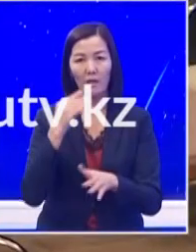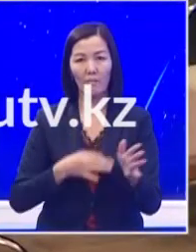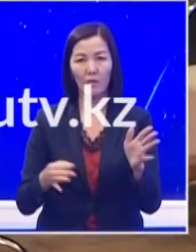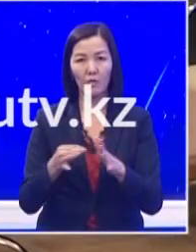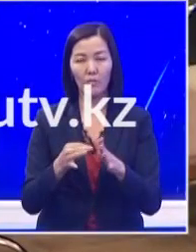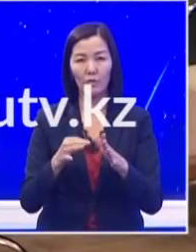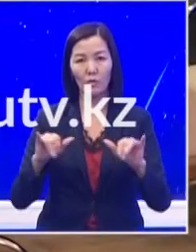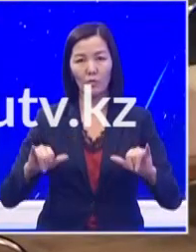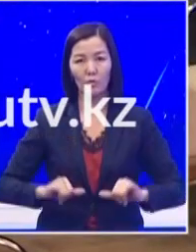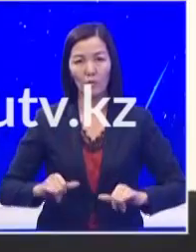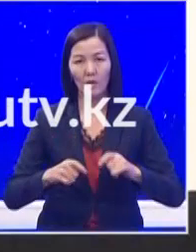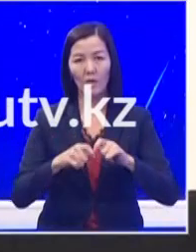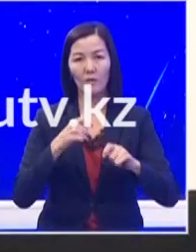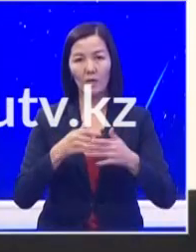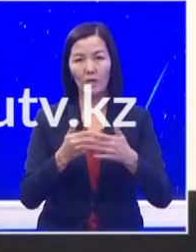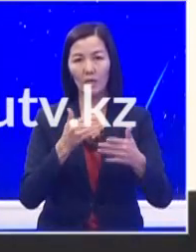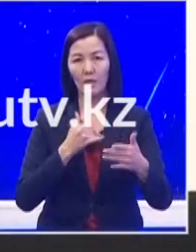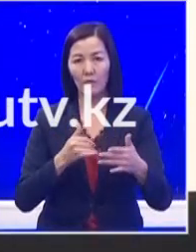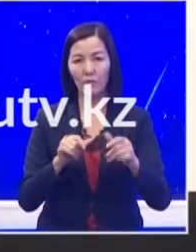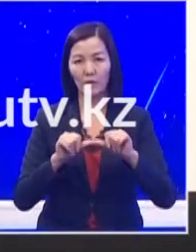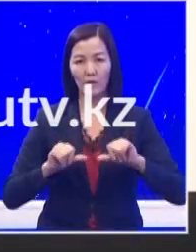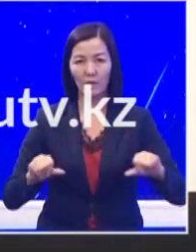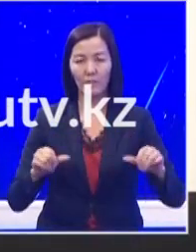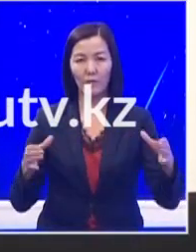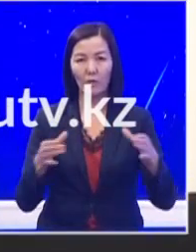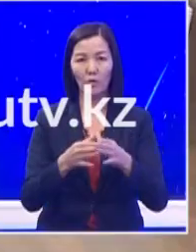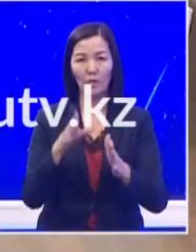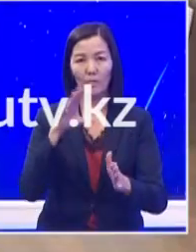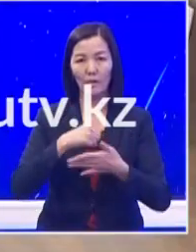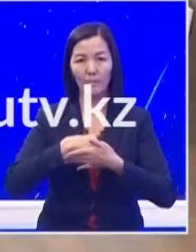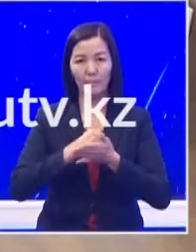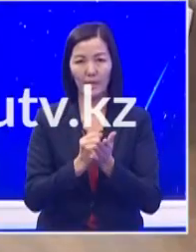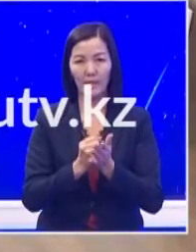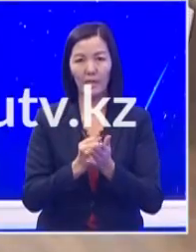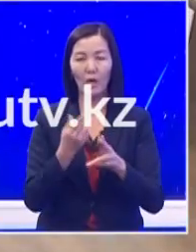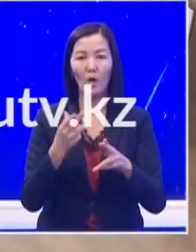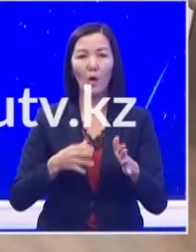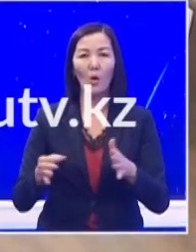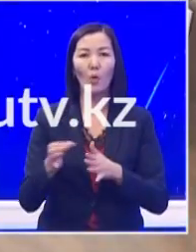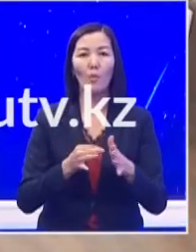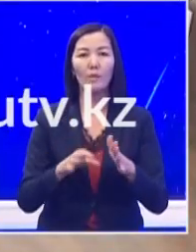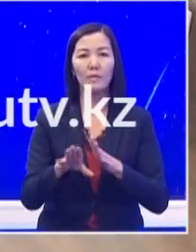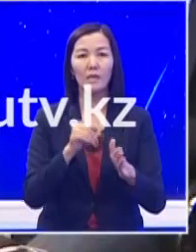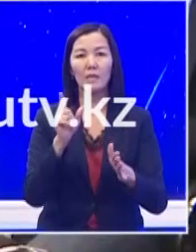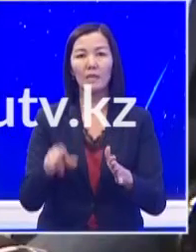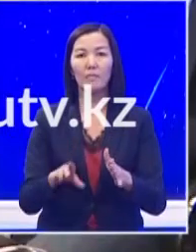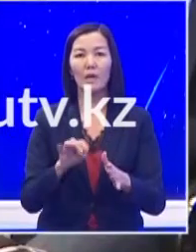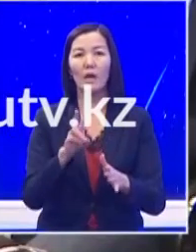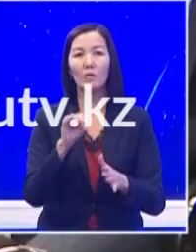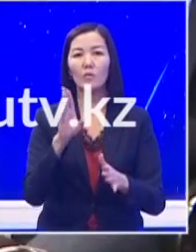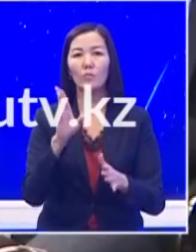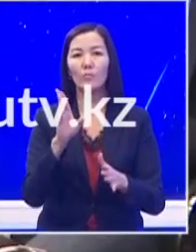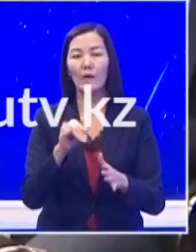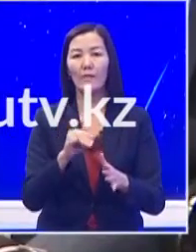Алматы облысындағы құқық бұзушылықтың алдын алу жөніндегі комиссия құрамы бекітілді. Сондай облыстық мәслихат депутаты Серік Ақсубаевтың